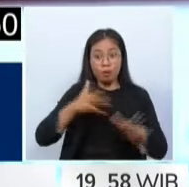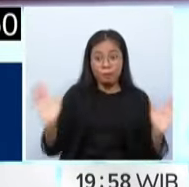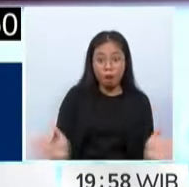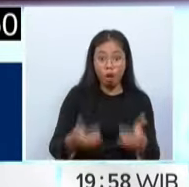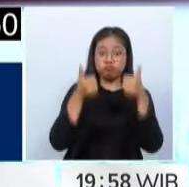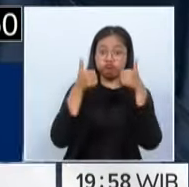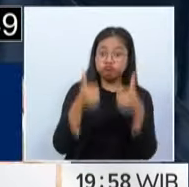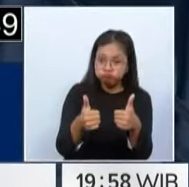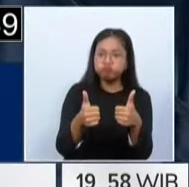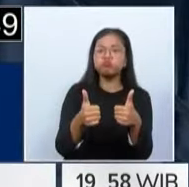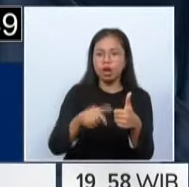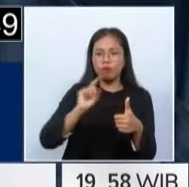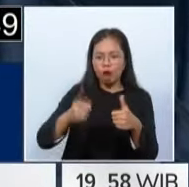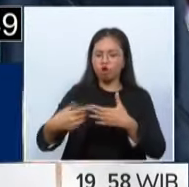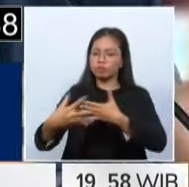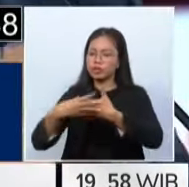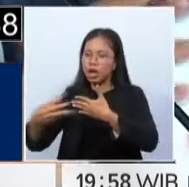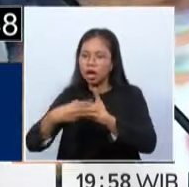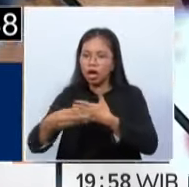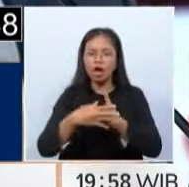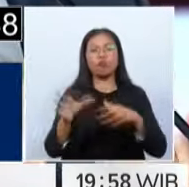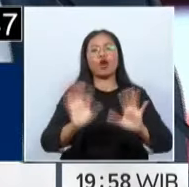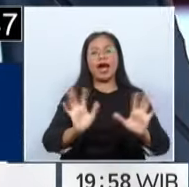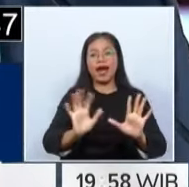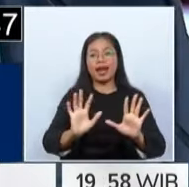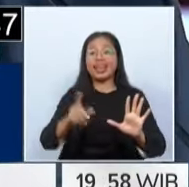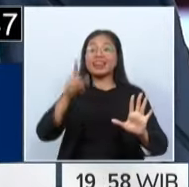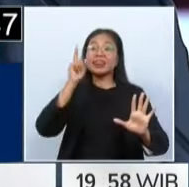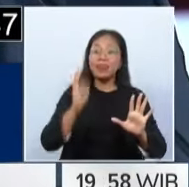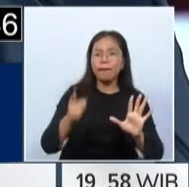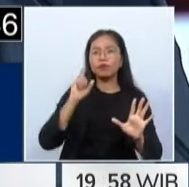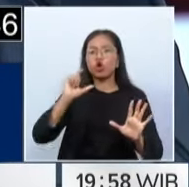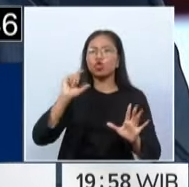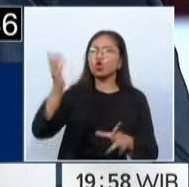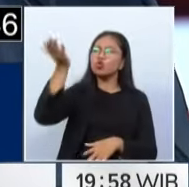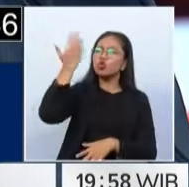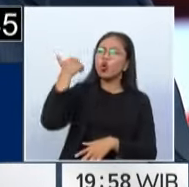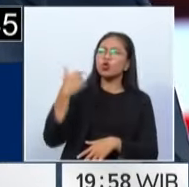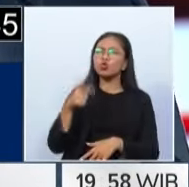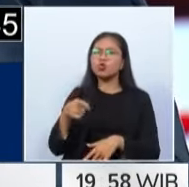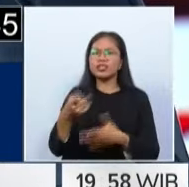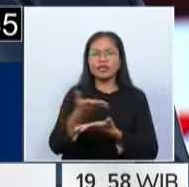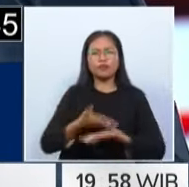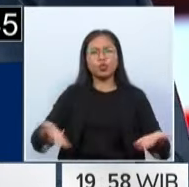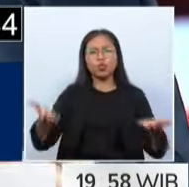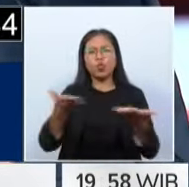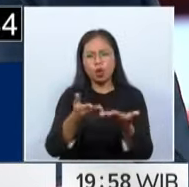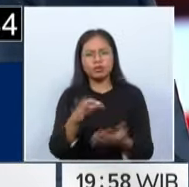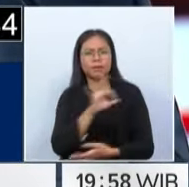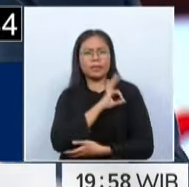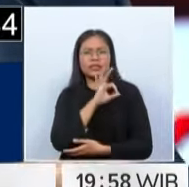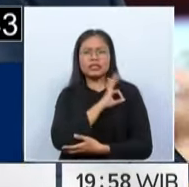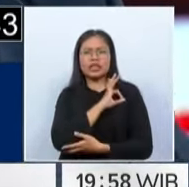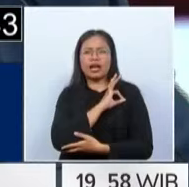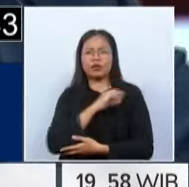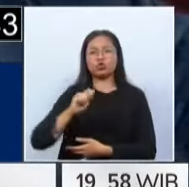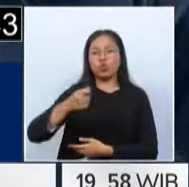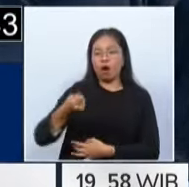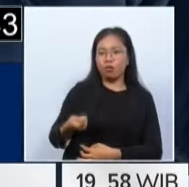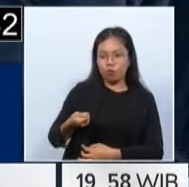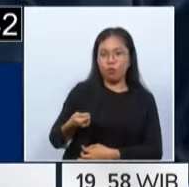lalu jadi contoh yang harus dilakukan seperti yang dilakukan ketika era Bung Karno pada waktu itu Al omijoyo apa yang dikerjakan